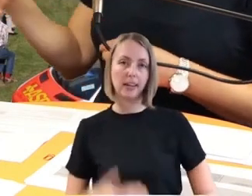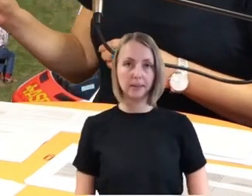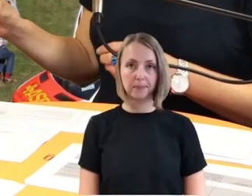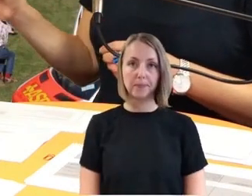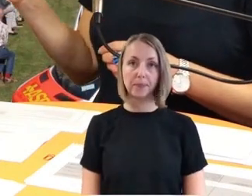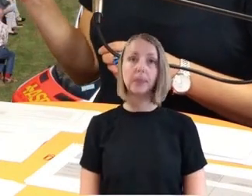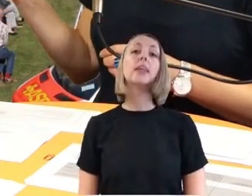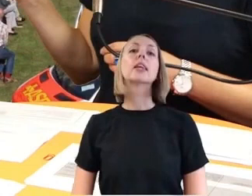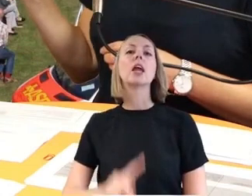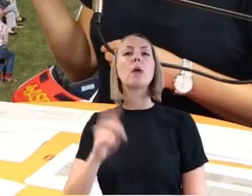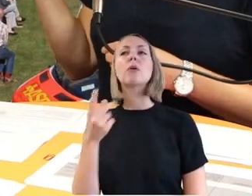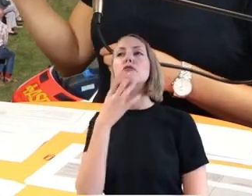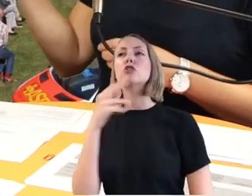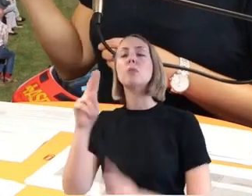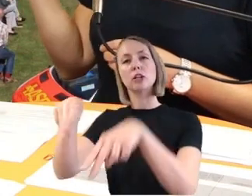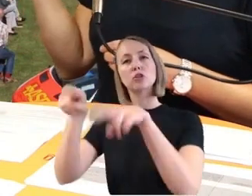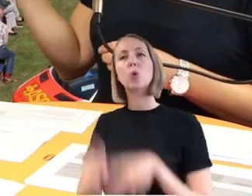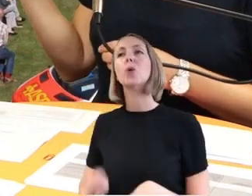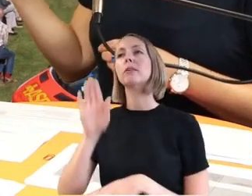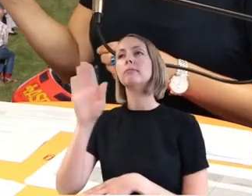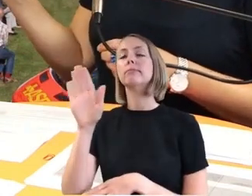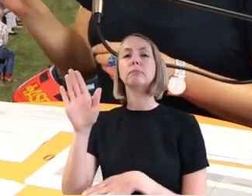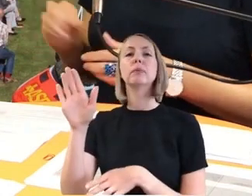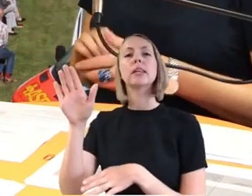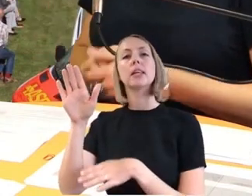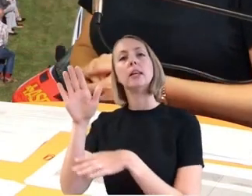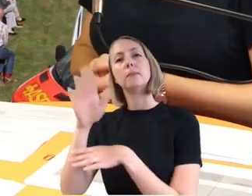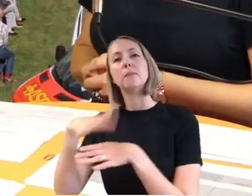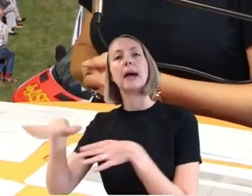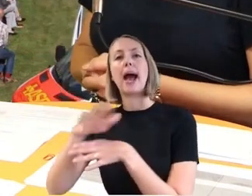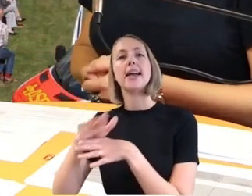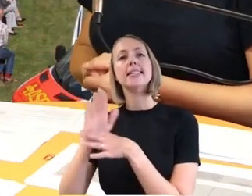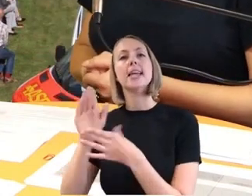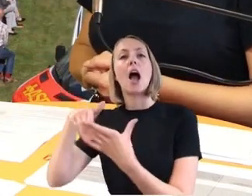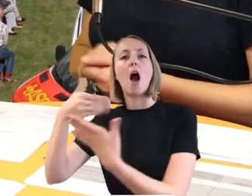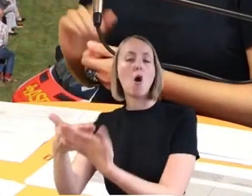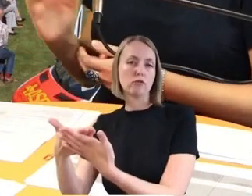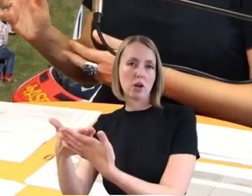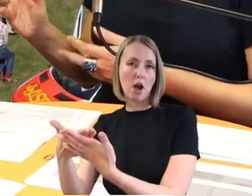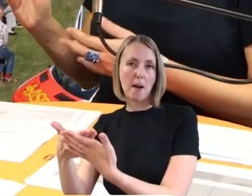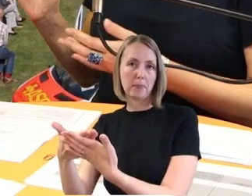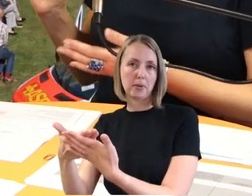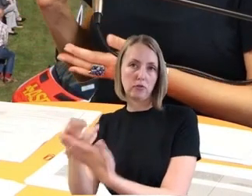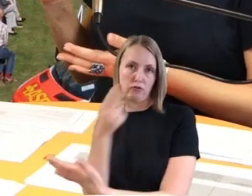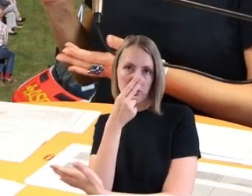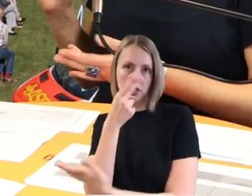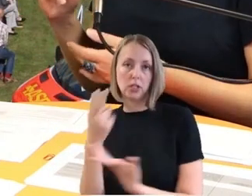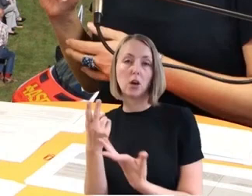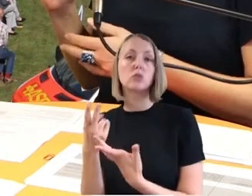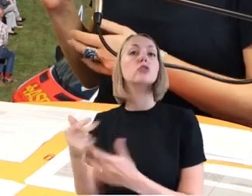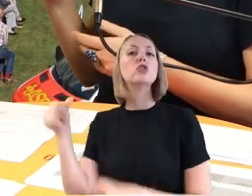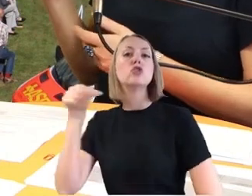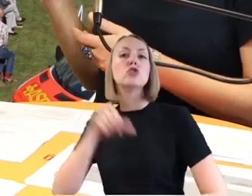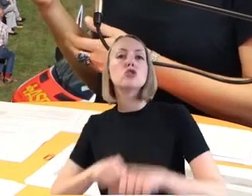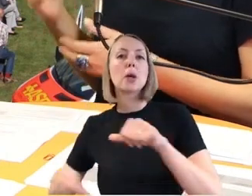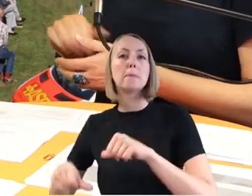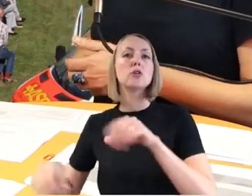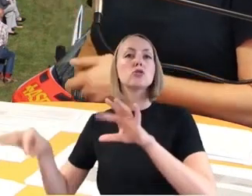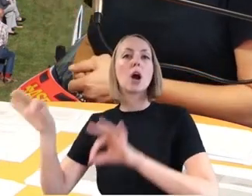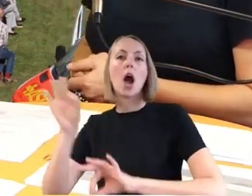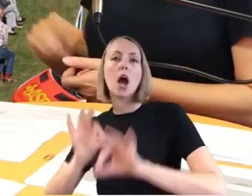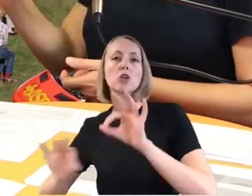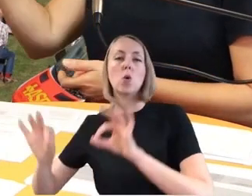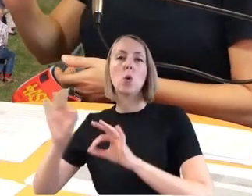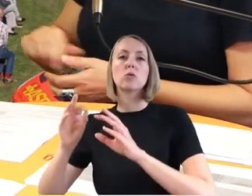die aufgaben des referates ein was sind die aufgaben die sie da bei den chemischen radiologischen nuklearen